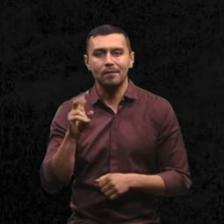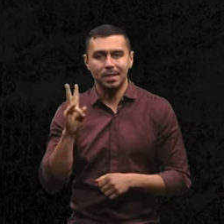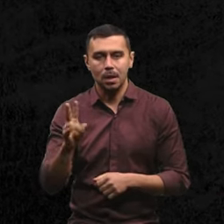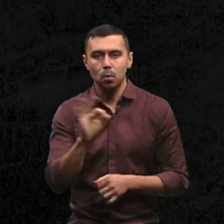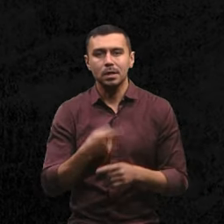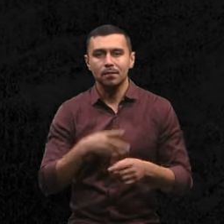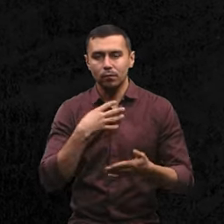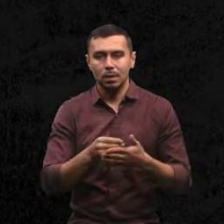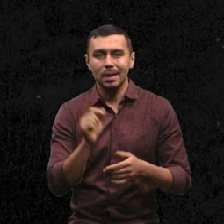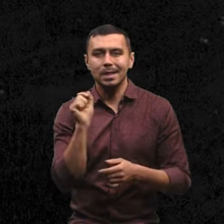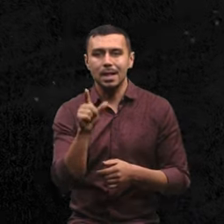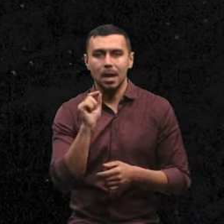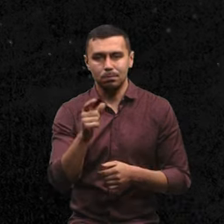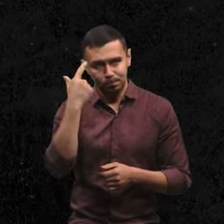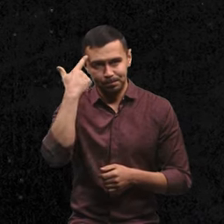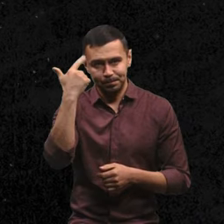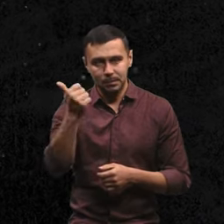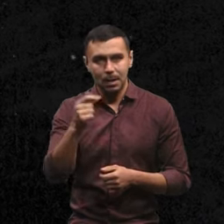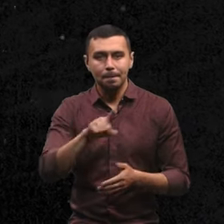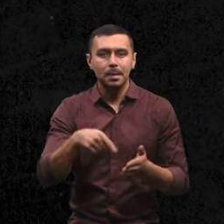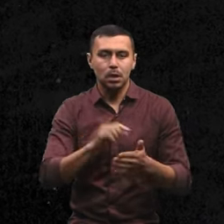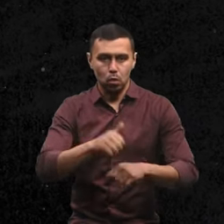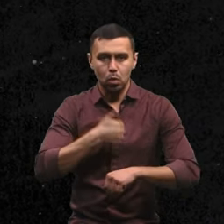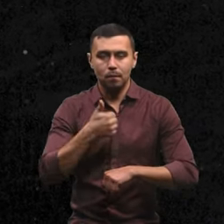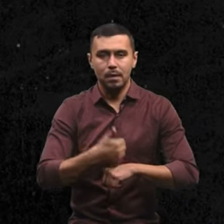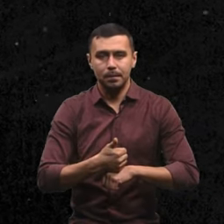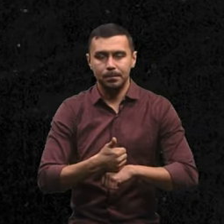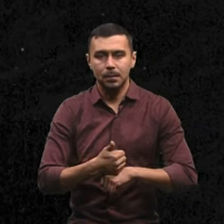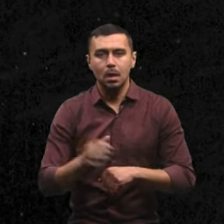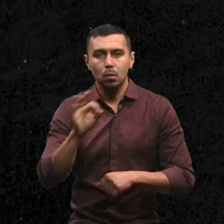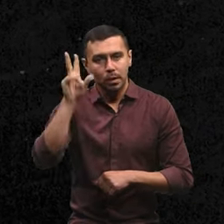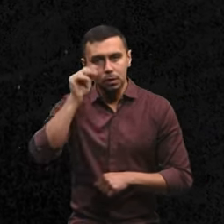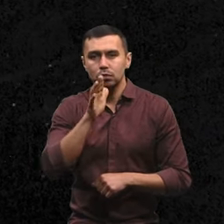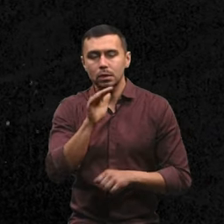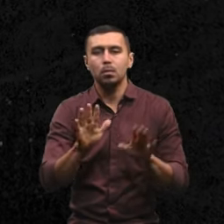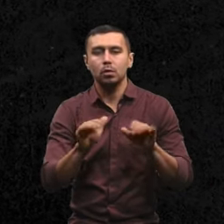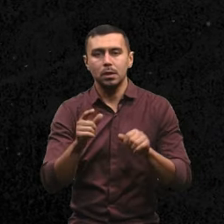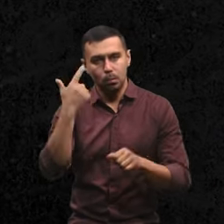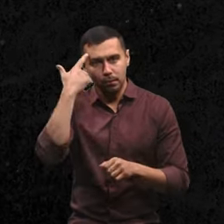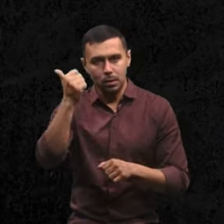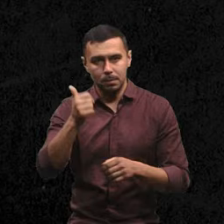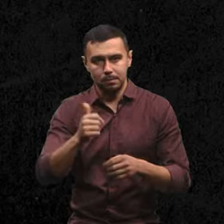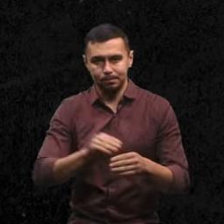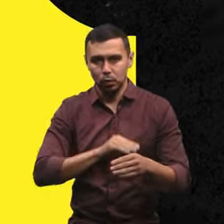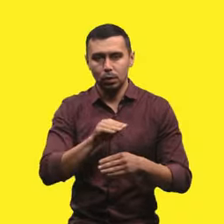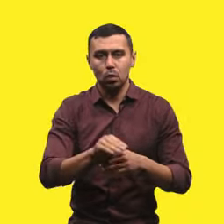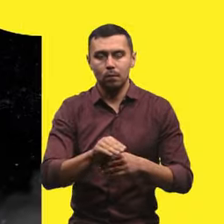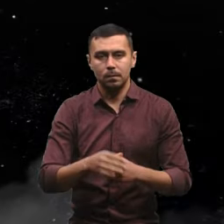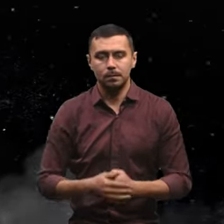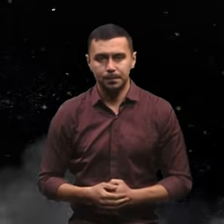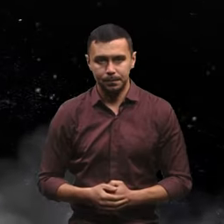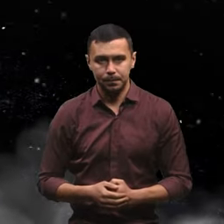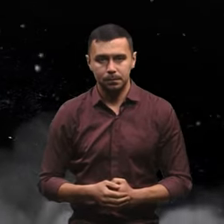це у своєму телеграм-каналі повідомив міський голова Михайло Посідко. Про дату та час прощання повідомлять згодом.